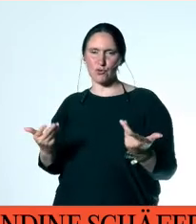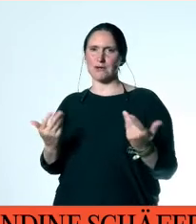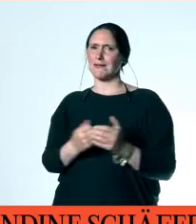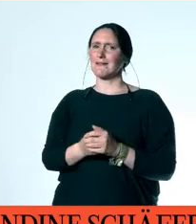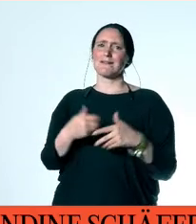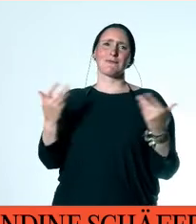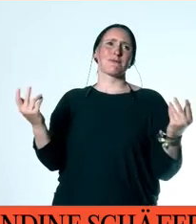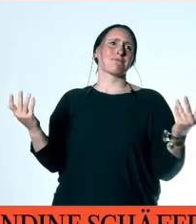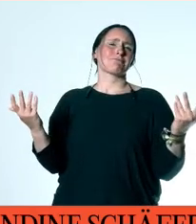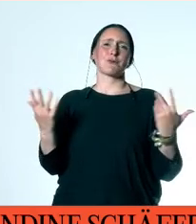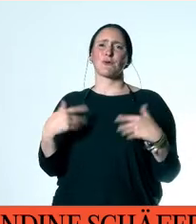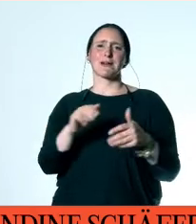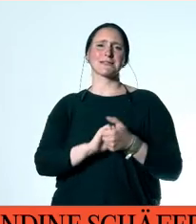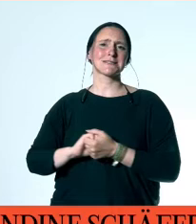konnten.